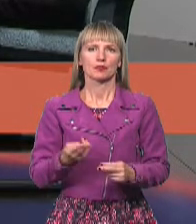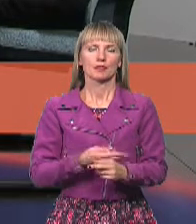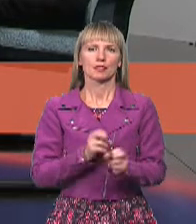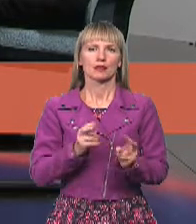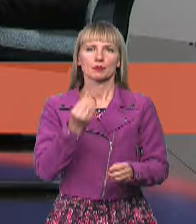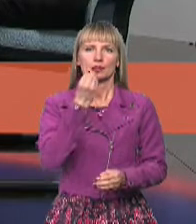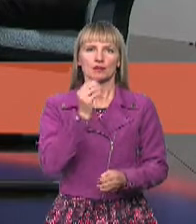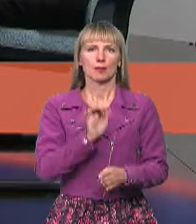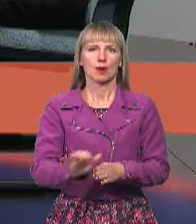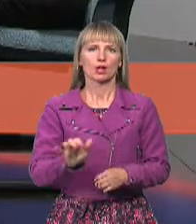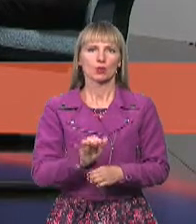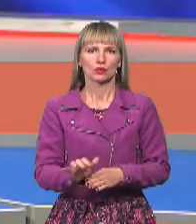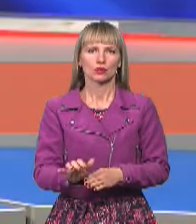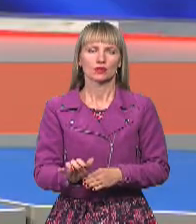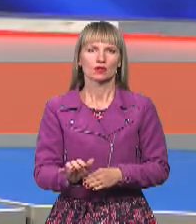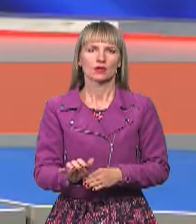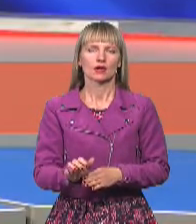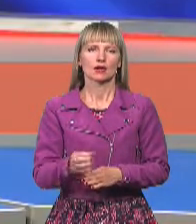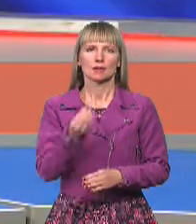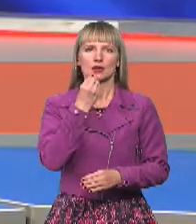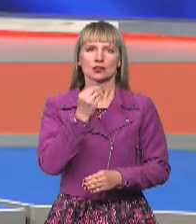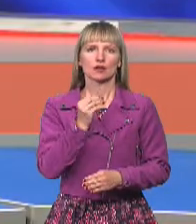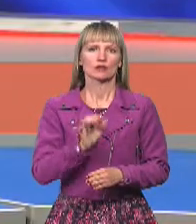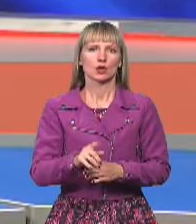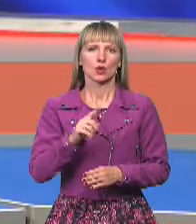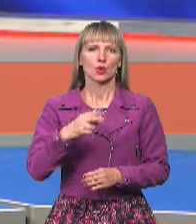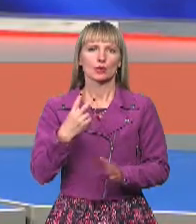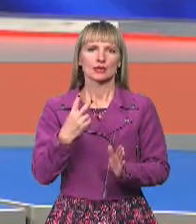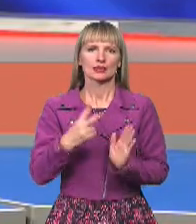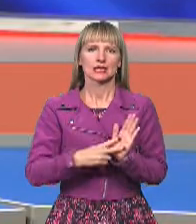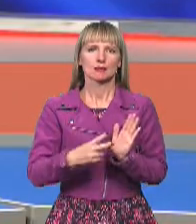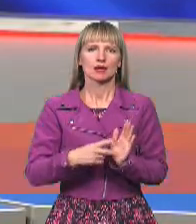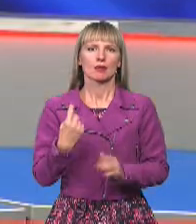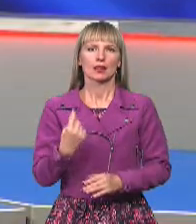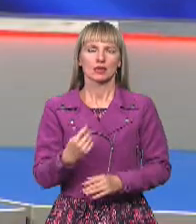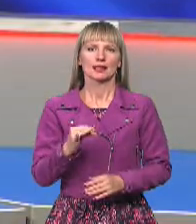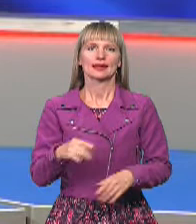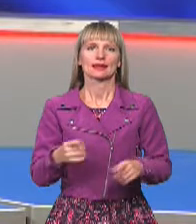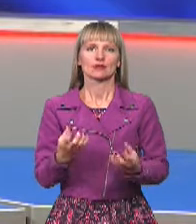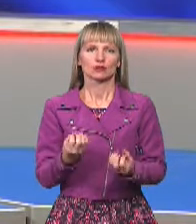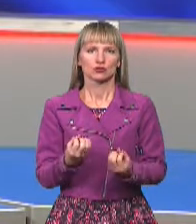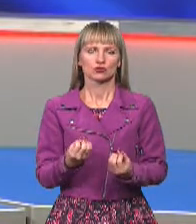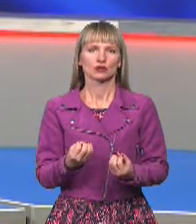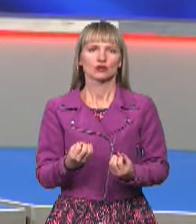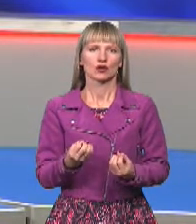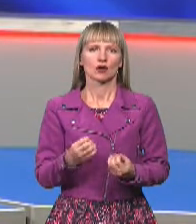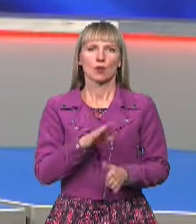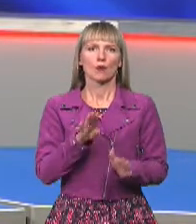безопасность пищевых продуктов, так называемый пищевой закон номер 771. И также некоторые подзаконные